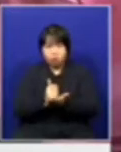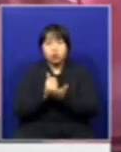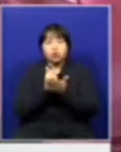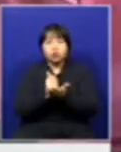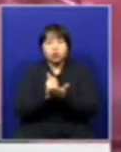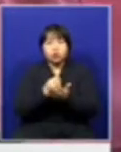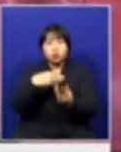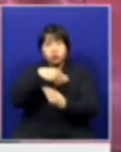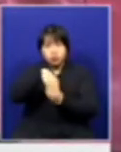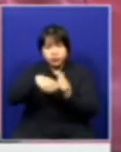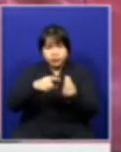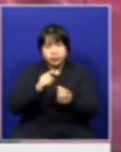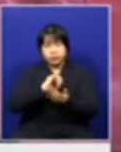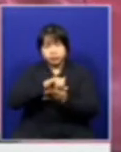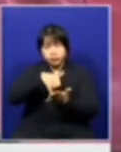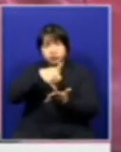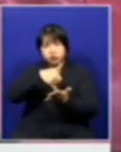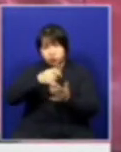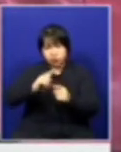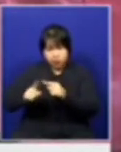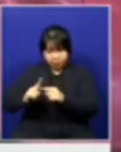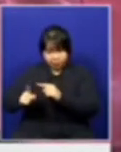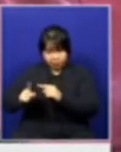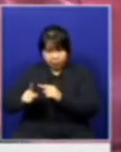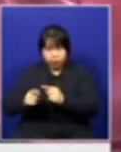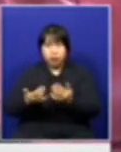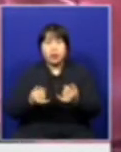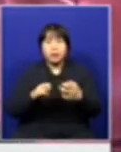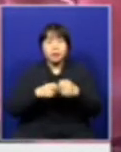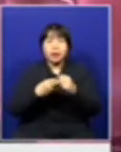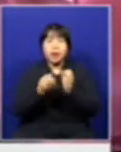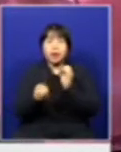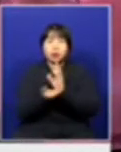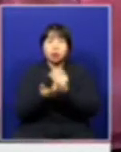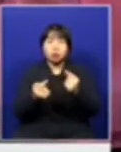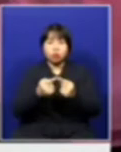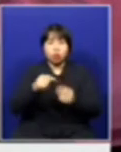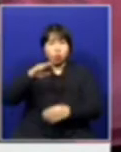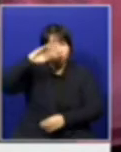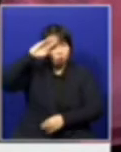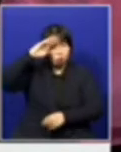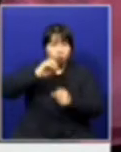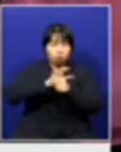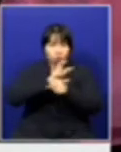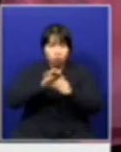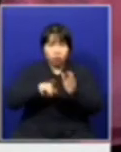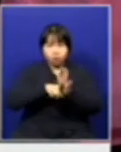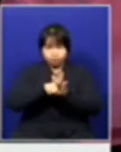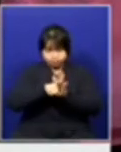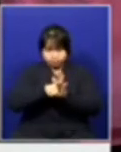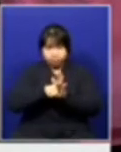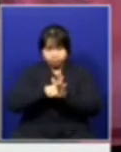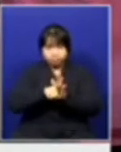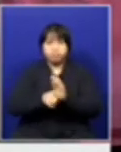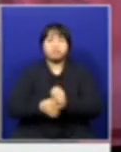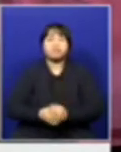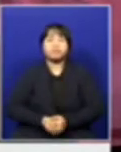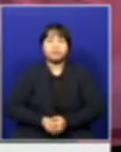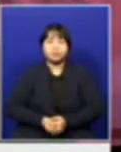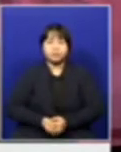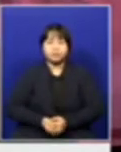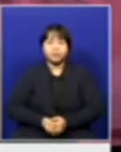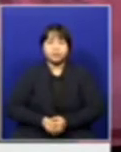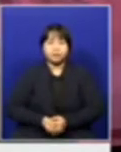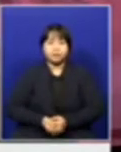และสังคมที่ได้รับผลกระทบจากการระบาดของโรคติดเชื้อไวรัสโคโรนา2019พ.